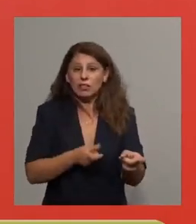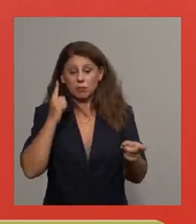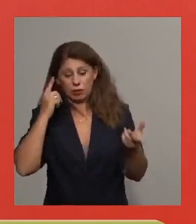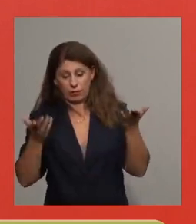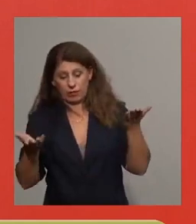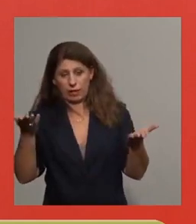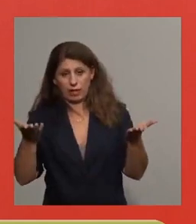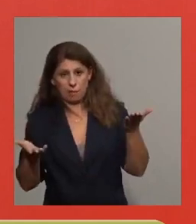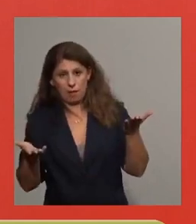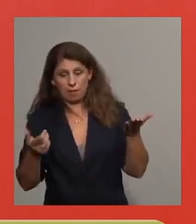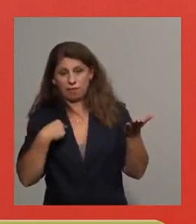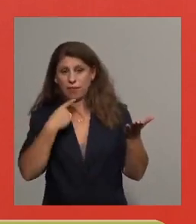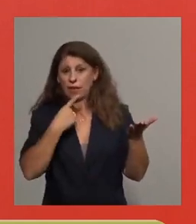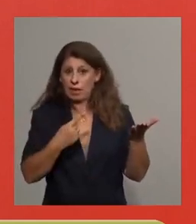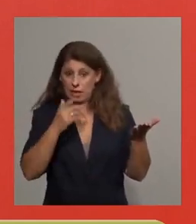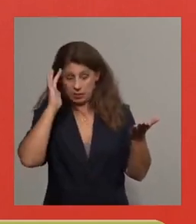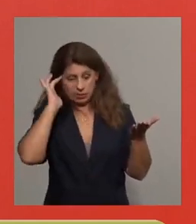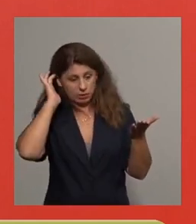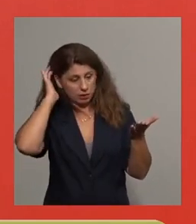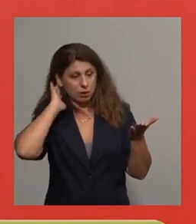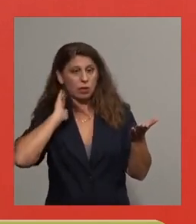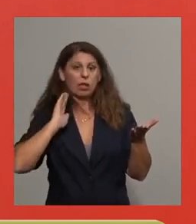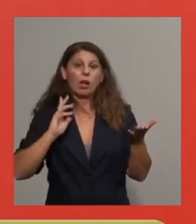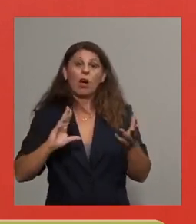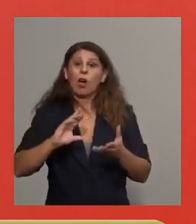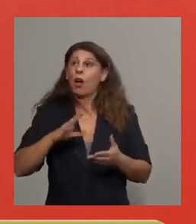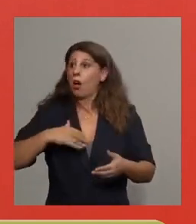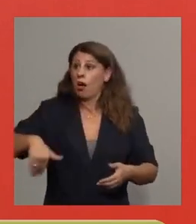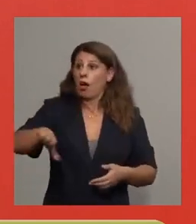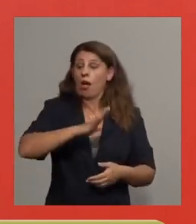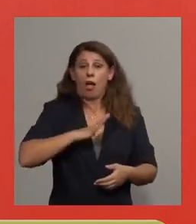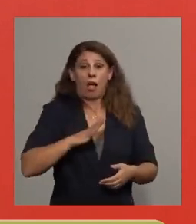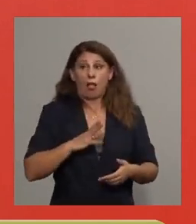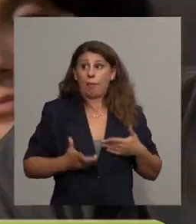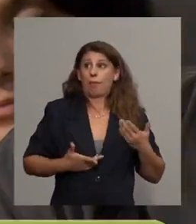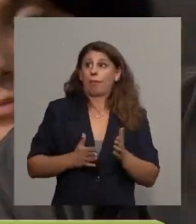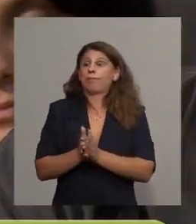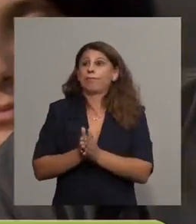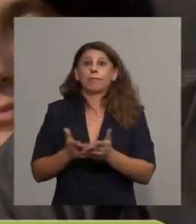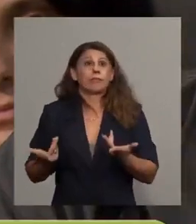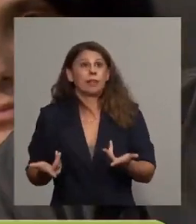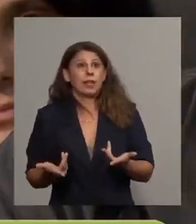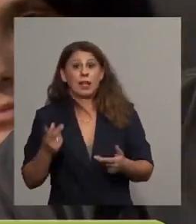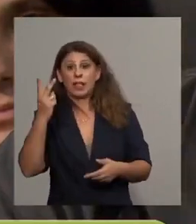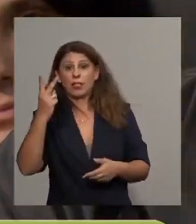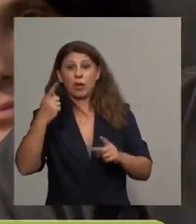δίλημα? Λες και ο κόσμος καίγεται για τον